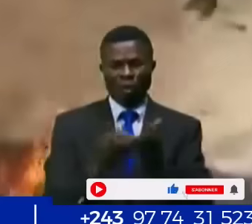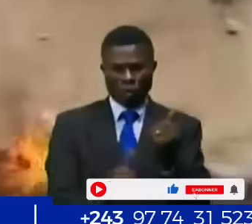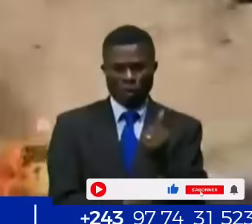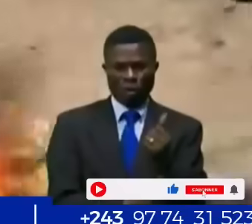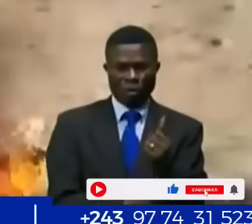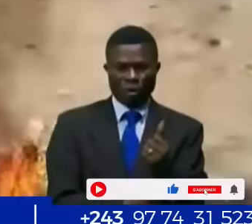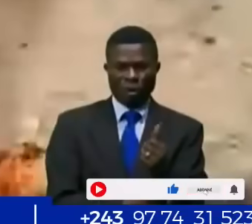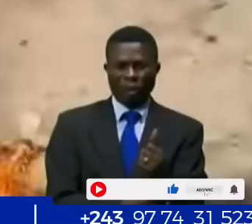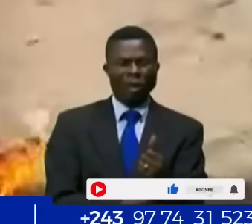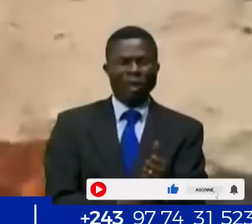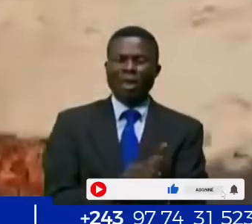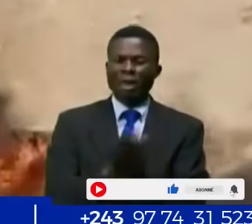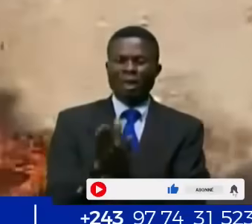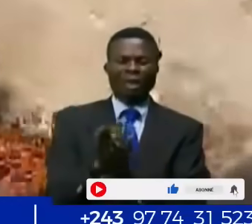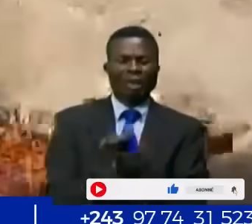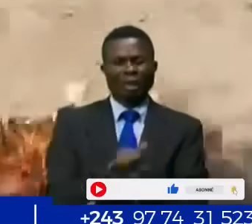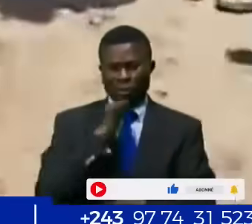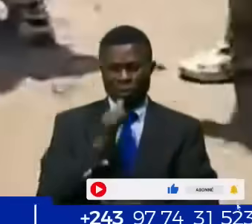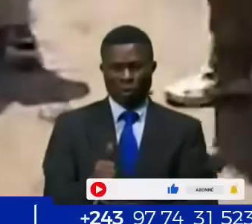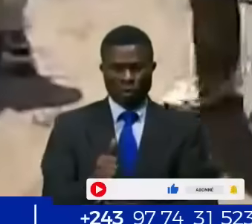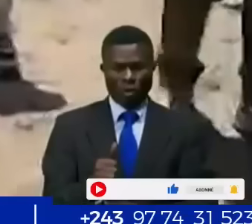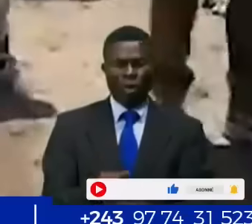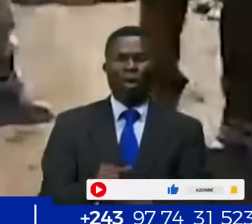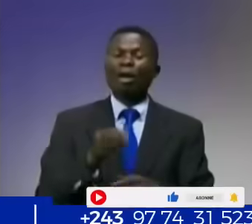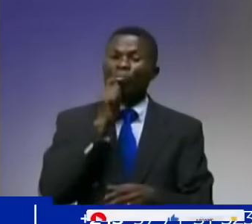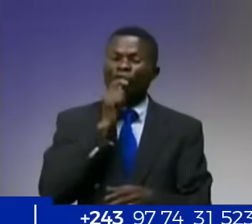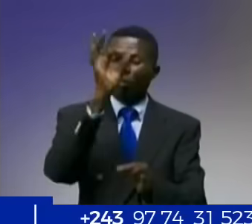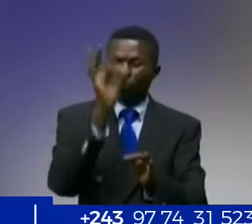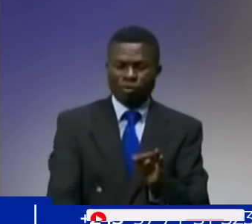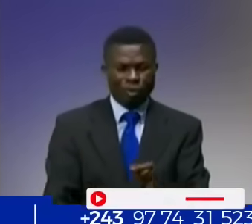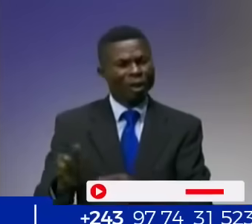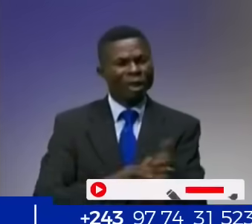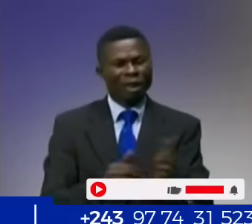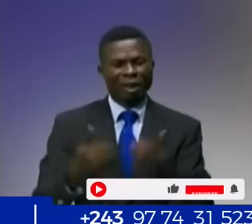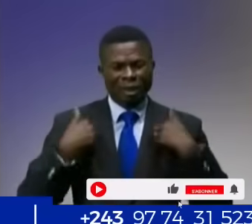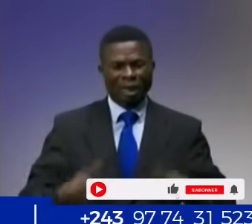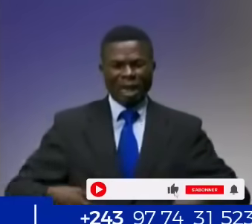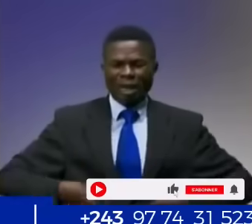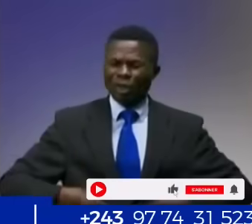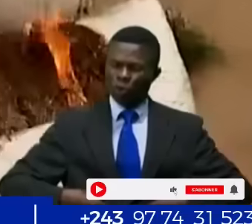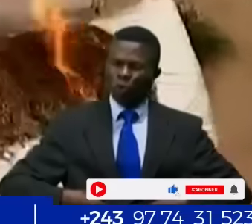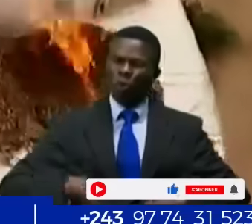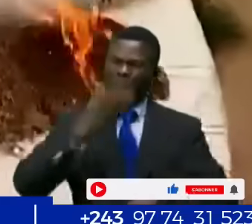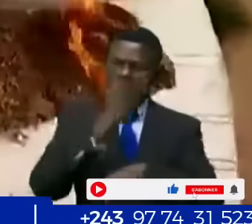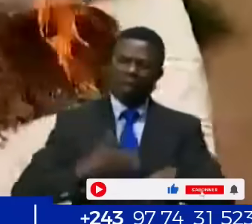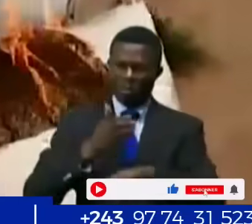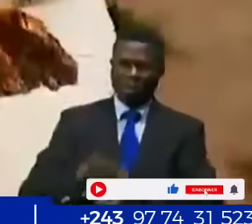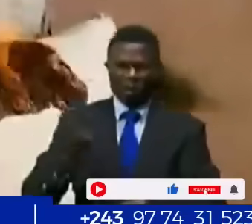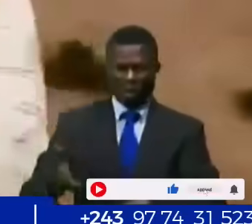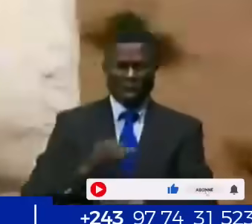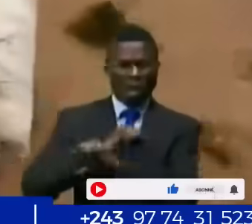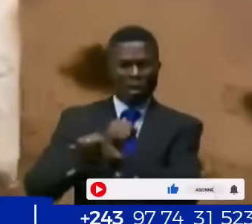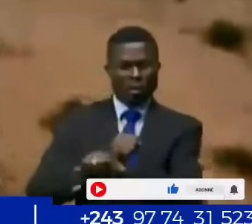de l'essence. Je m'imagine que cela peut donner même à la santé humaine dans l'estomac d'une personne. Mieux vaut prévenir